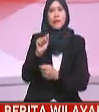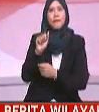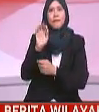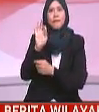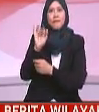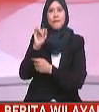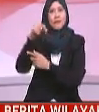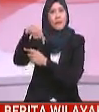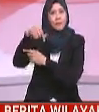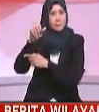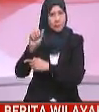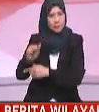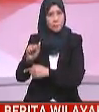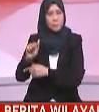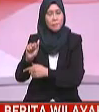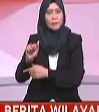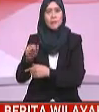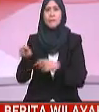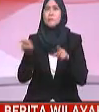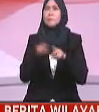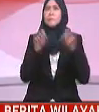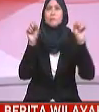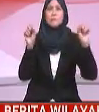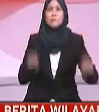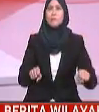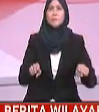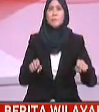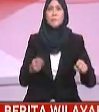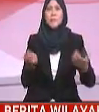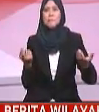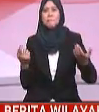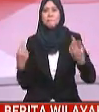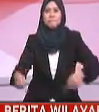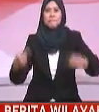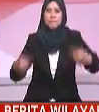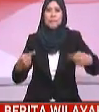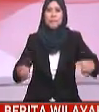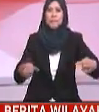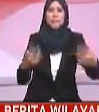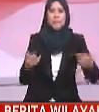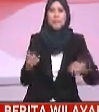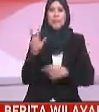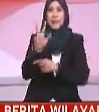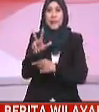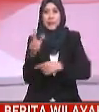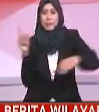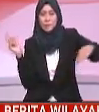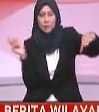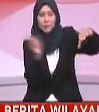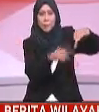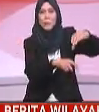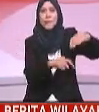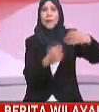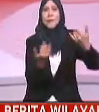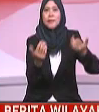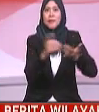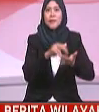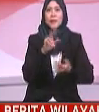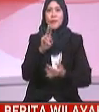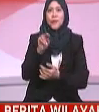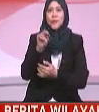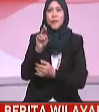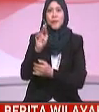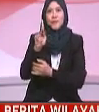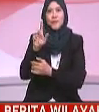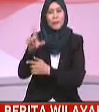Afika Shahzani Azhar turut berupaya meledak hat-trick. Sementara itu, 3 lagi gol Uni KL Ladies dijaringkan oleh